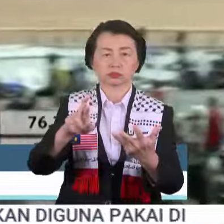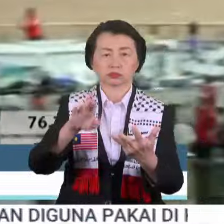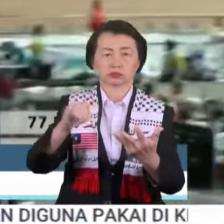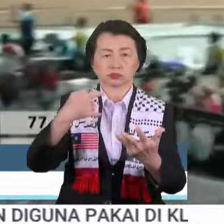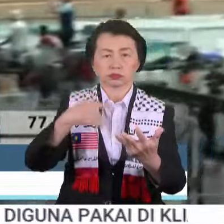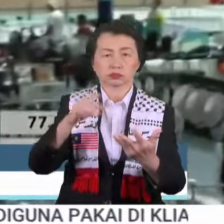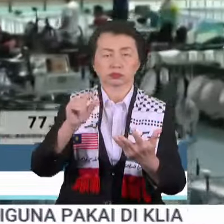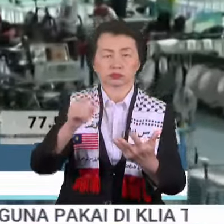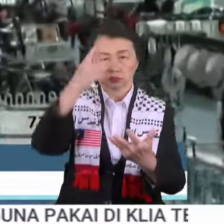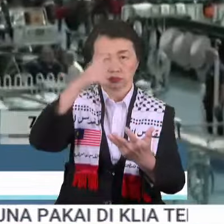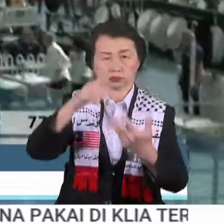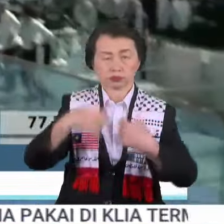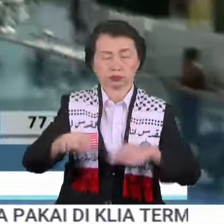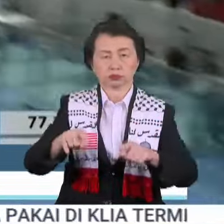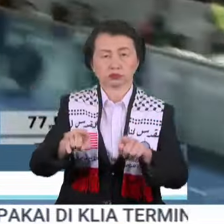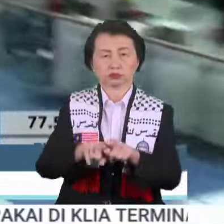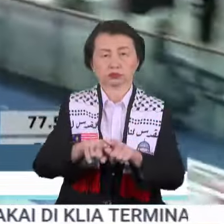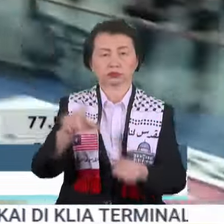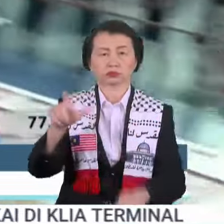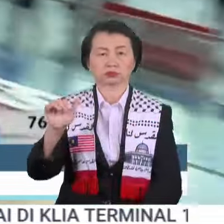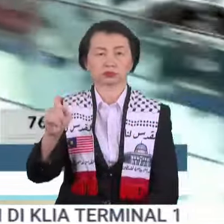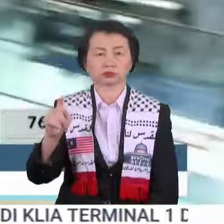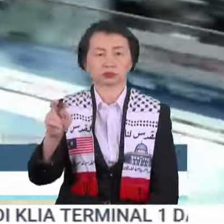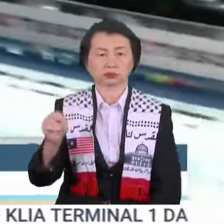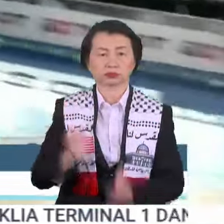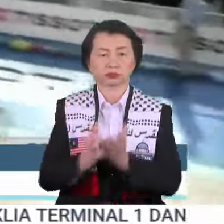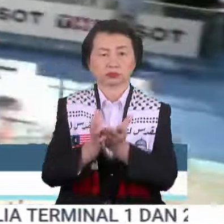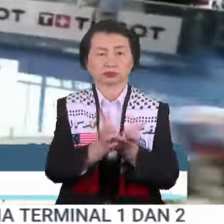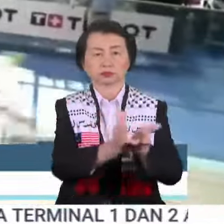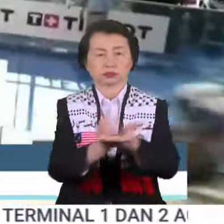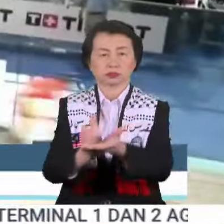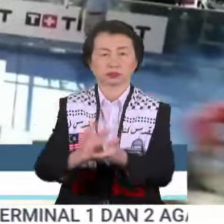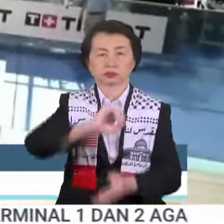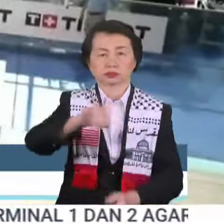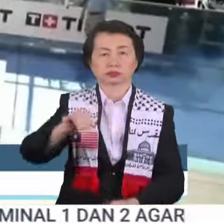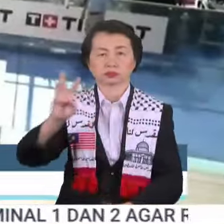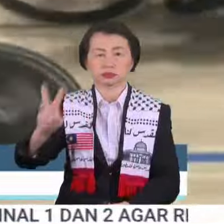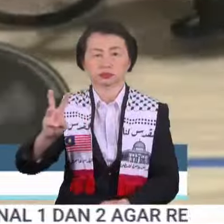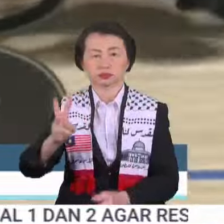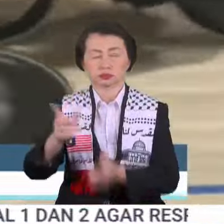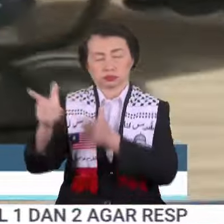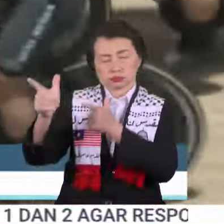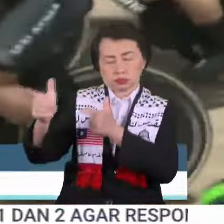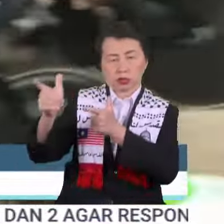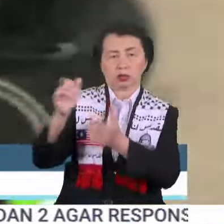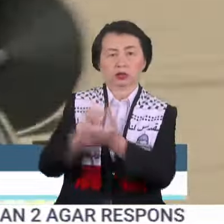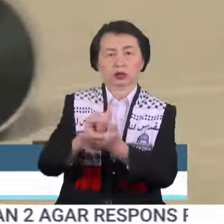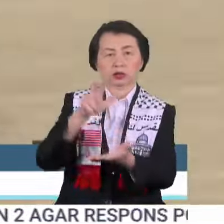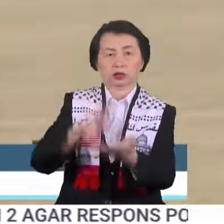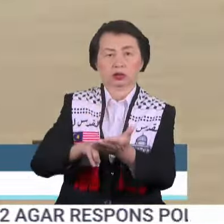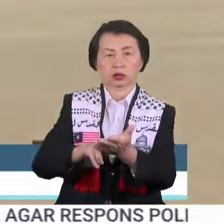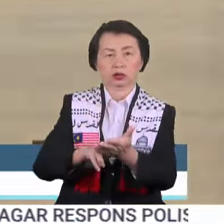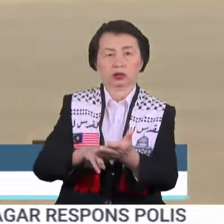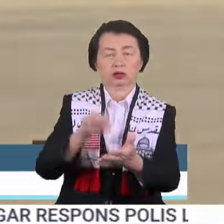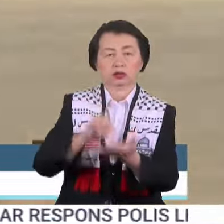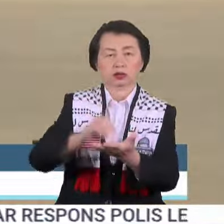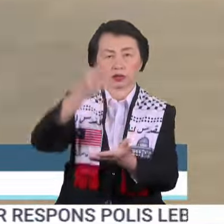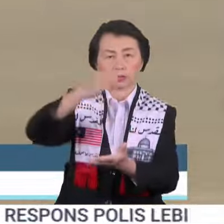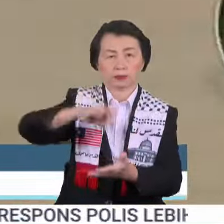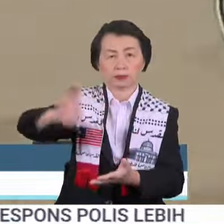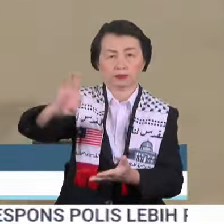Vices, Nur Shazrin Muhammad Latif pelayaran, Jonathan Wong menembak telah mengesahkan tempat di Paris.